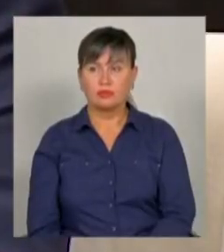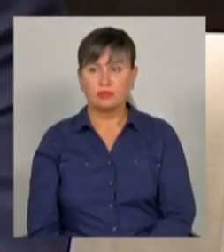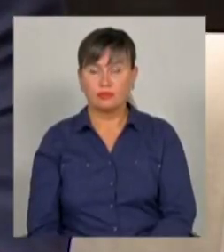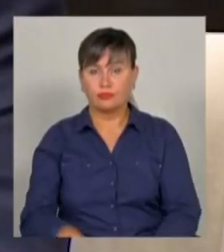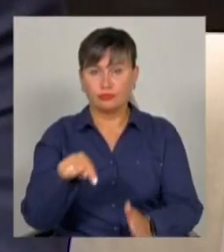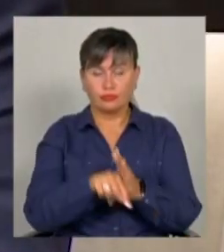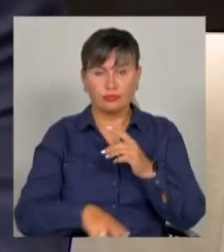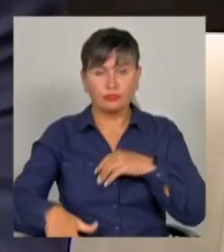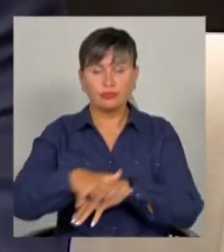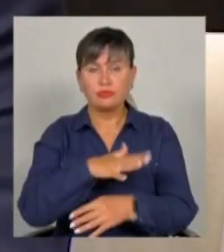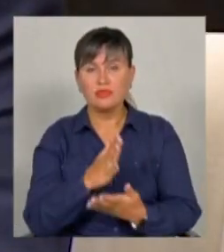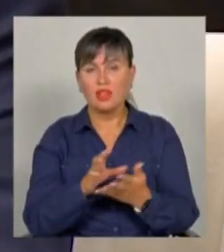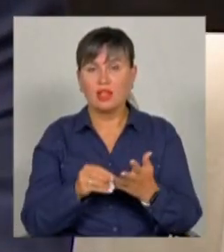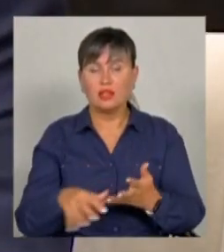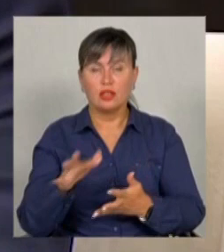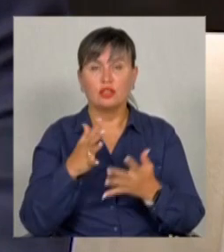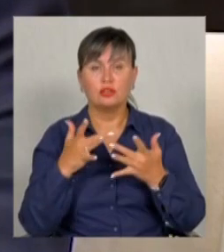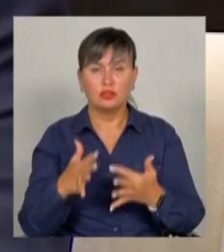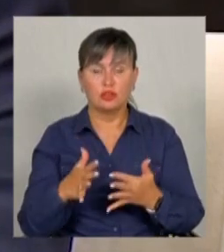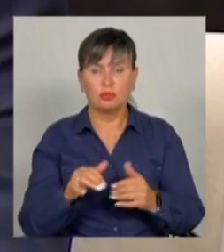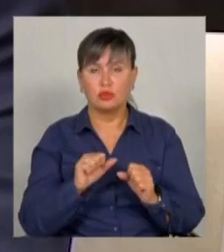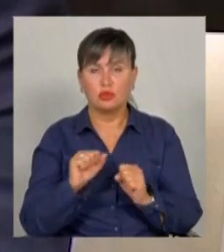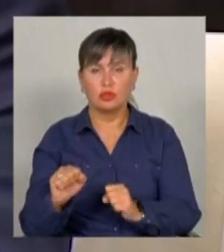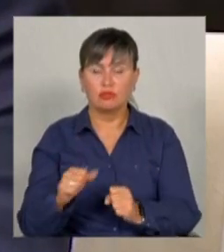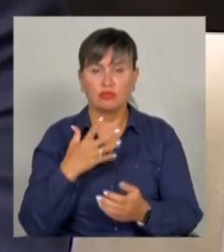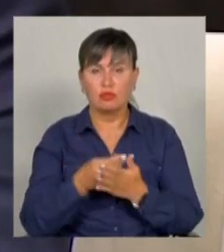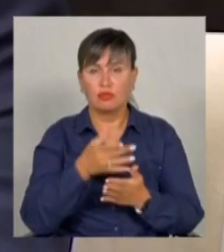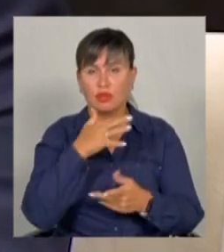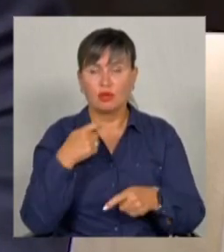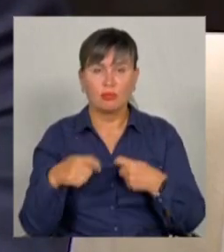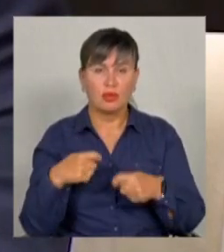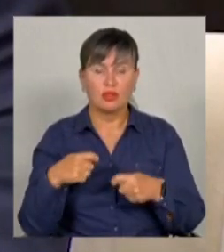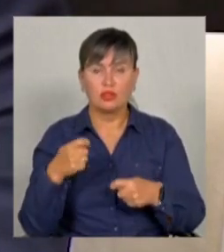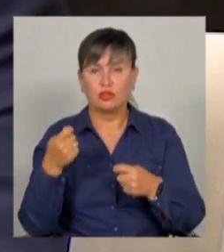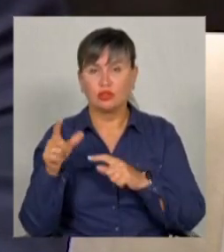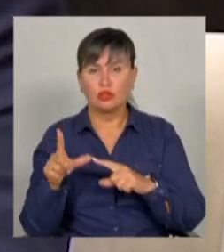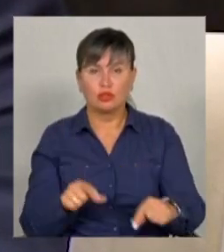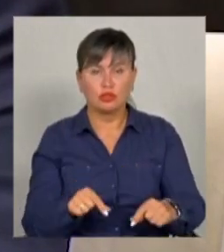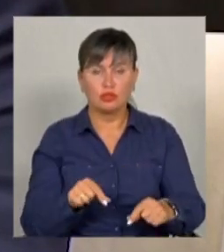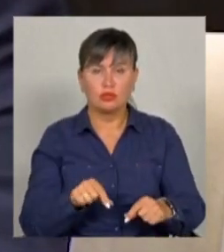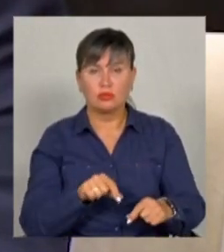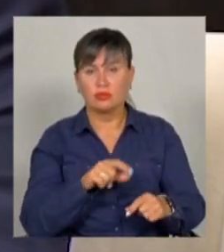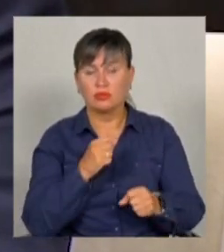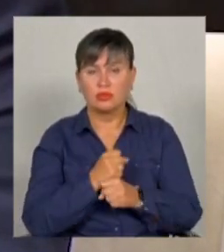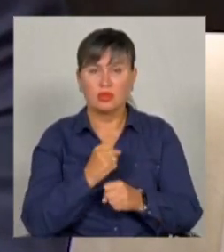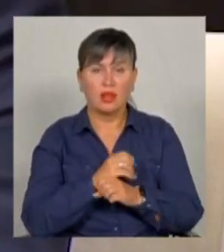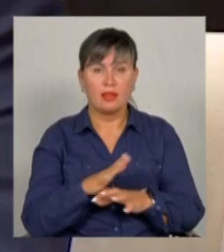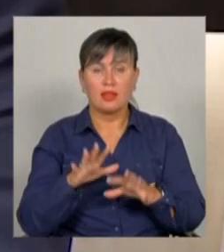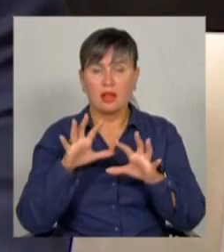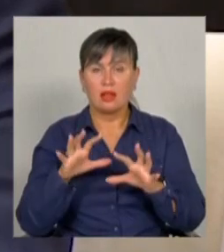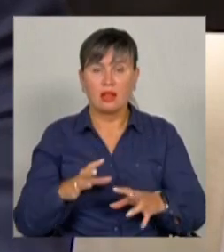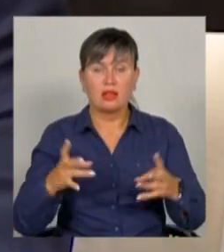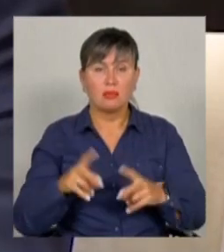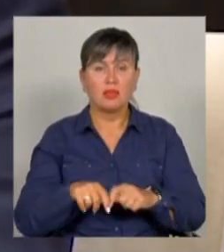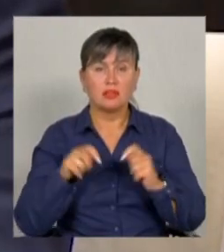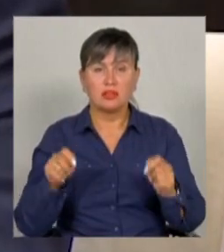Внутри страны есть земли, требующие особой защиты. Они в свое время продавались по дешевым ценам, переходили во владение нелегалов. Необходимо